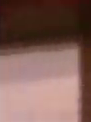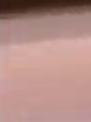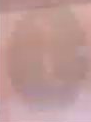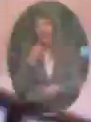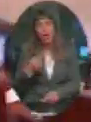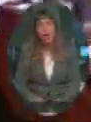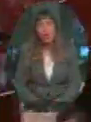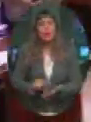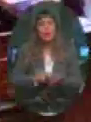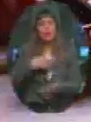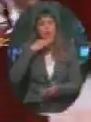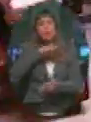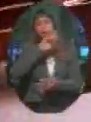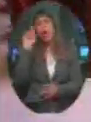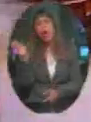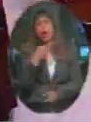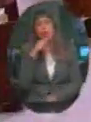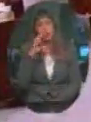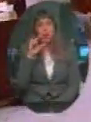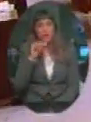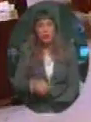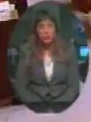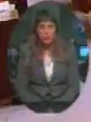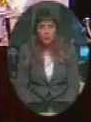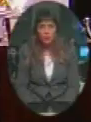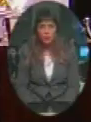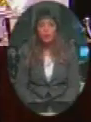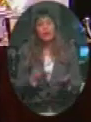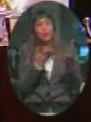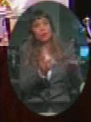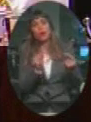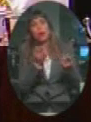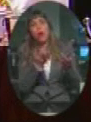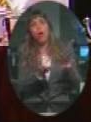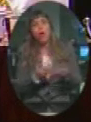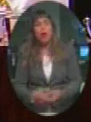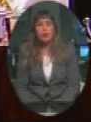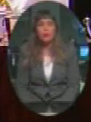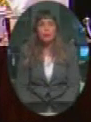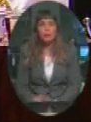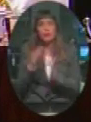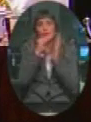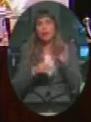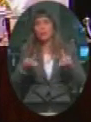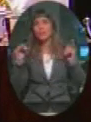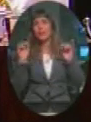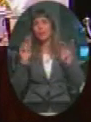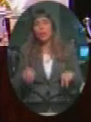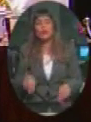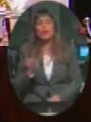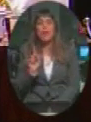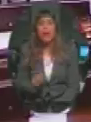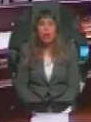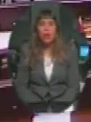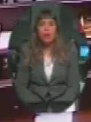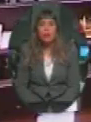כדי להספיק את כל הדוברים. מה שקרה בפועל היה זה. יש לנו כאן רשימת המסתייגים, אבל אין אף